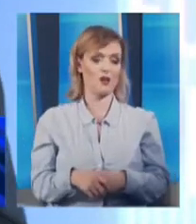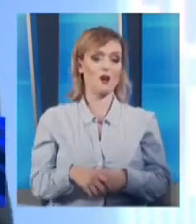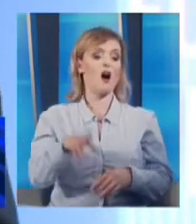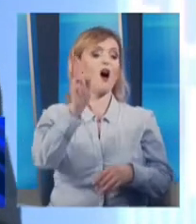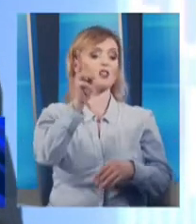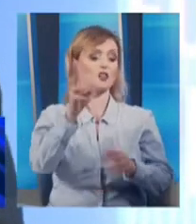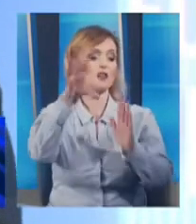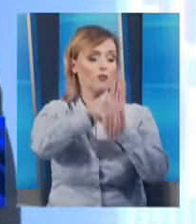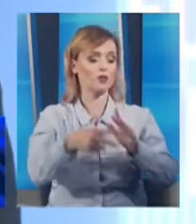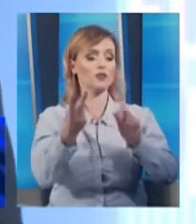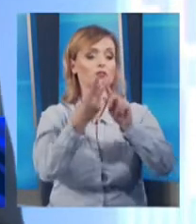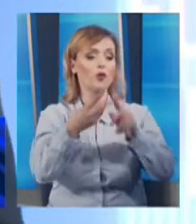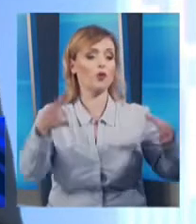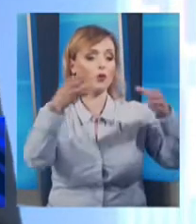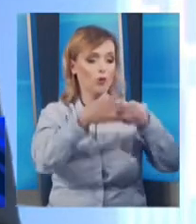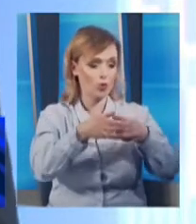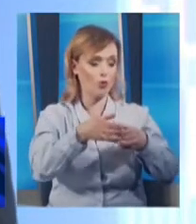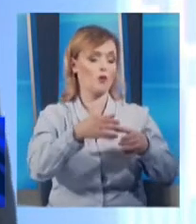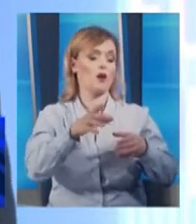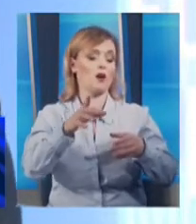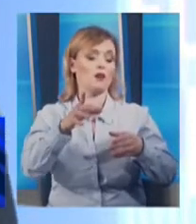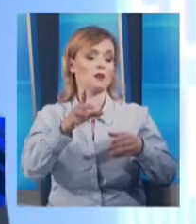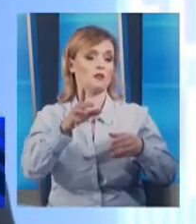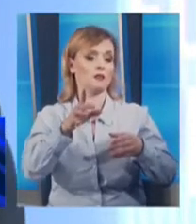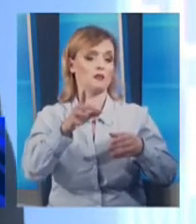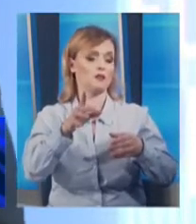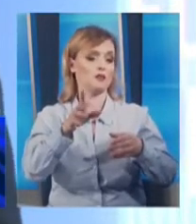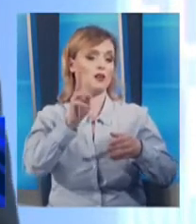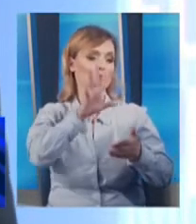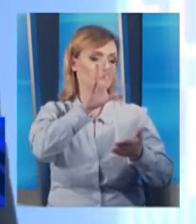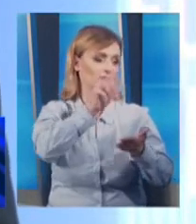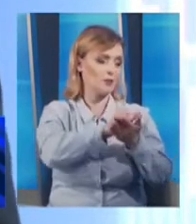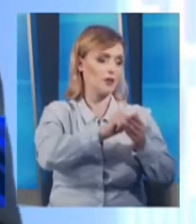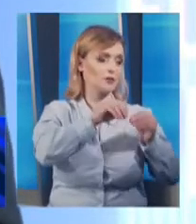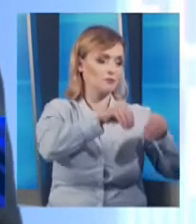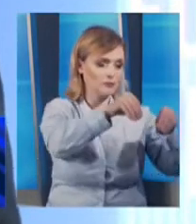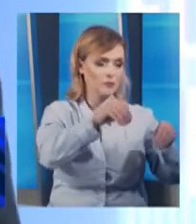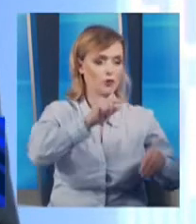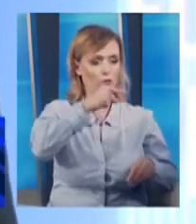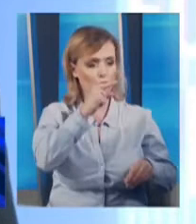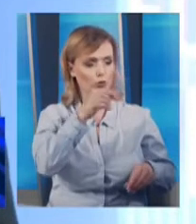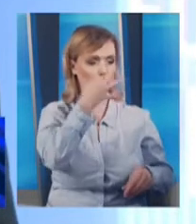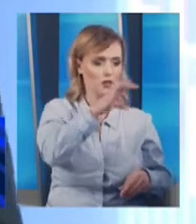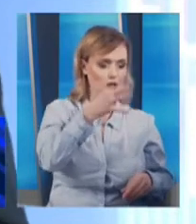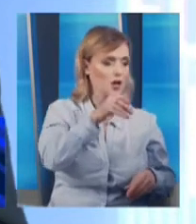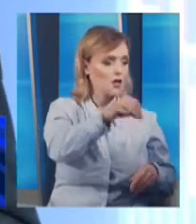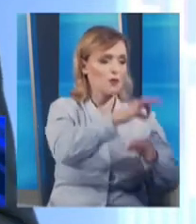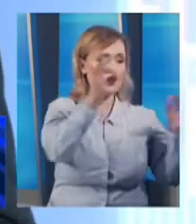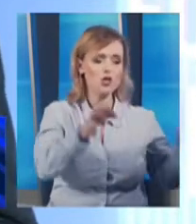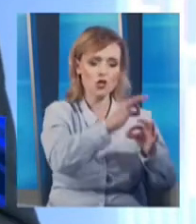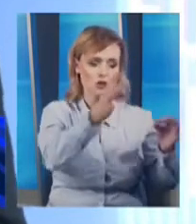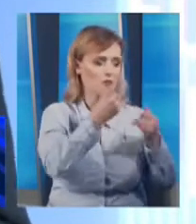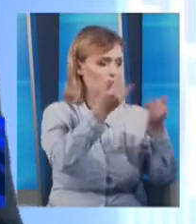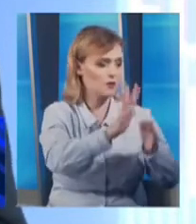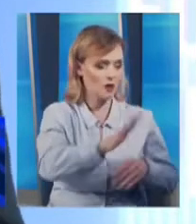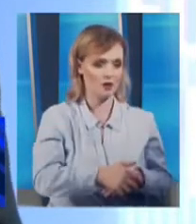etapă, ceea ce ține de compensarea pierderilor pentru grupa a doua de culturi. Nu s-a avansat nimic, deci astea